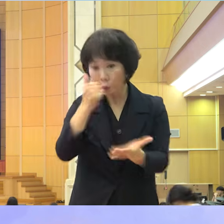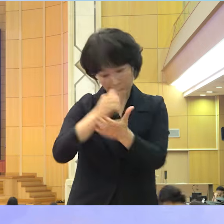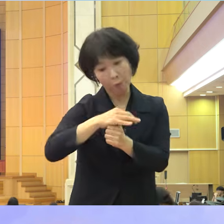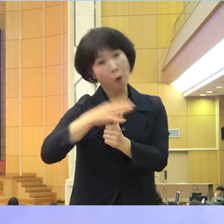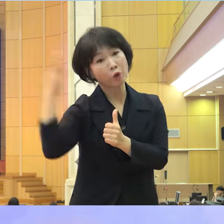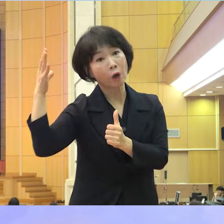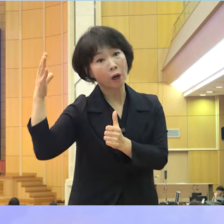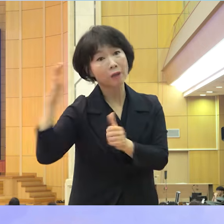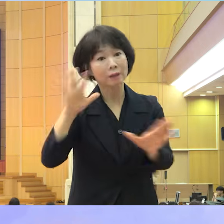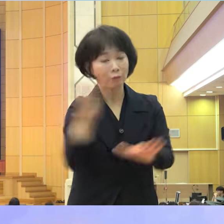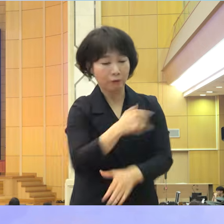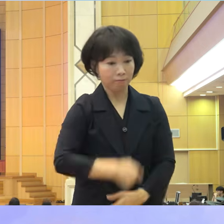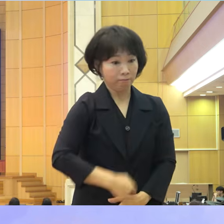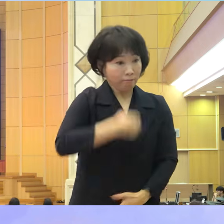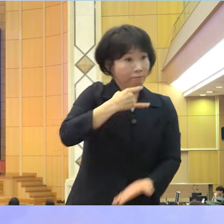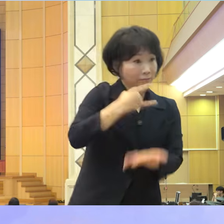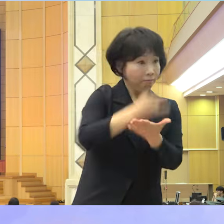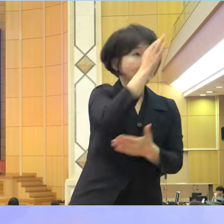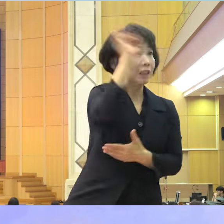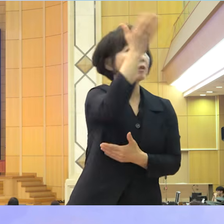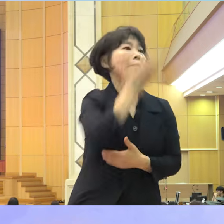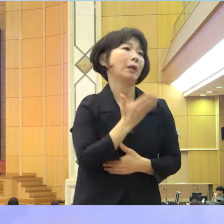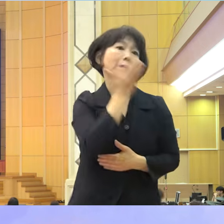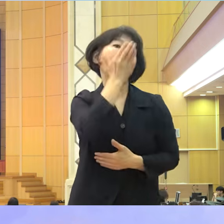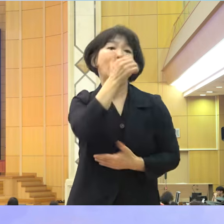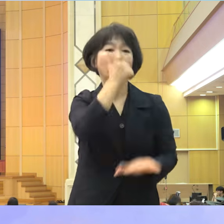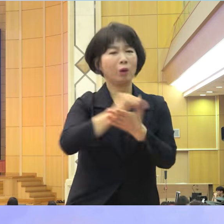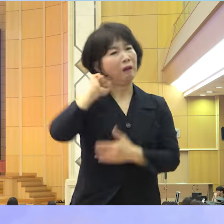벗어나 의롭다 하심을 얻었음이니라.